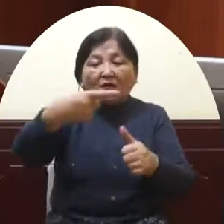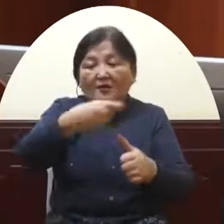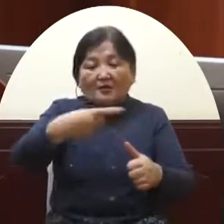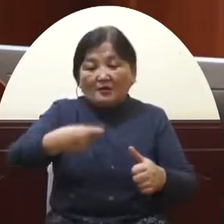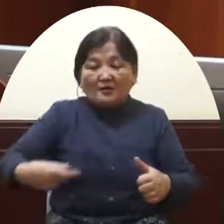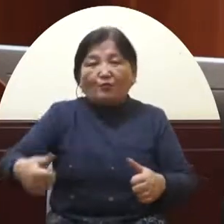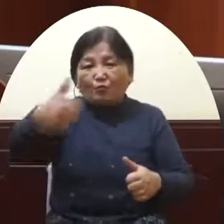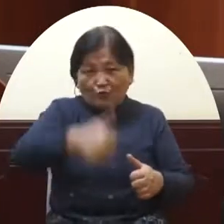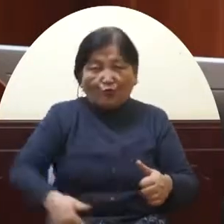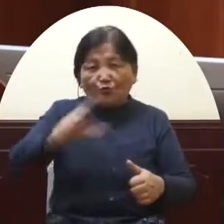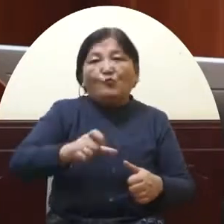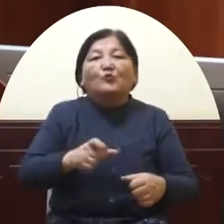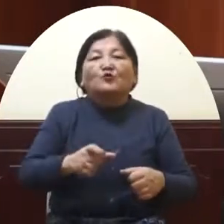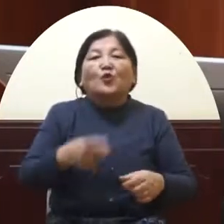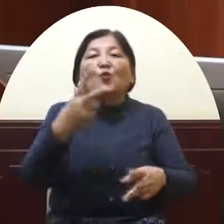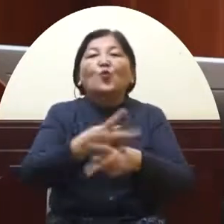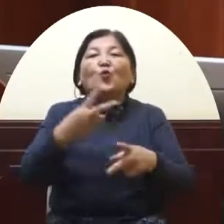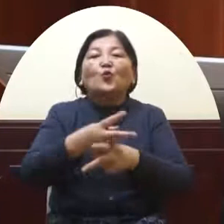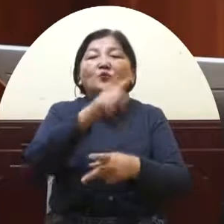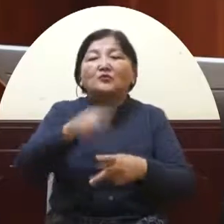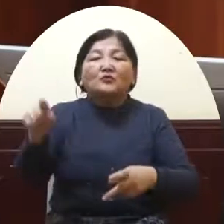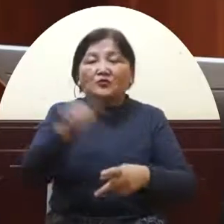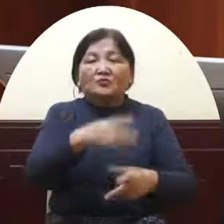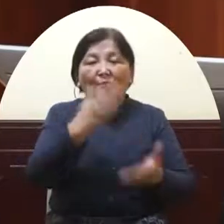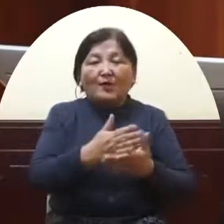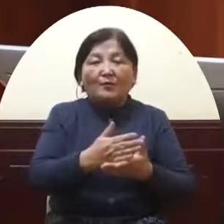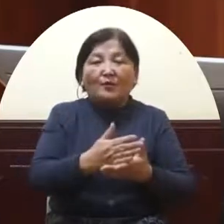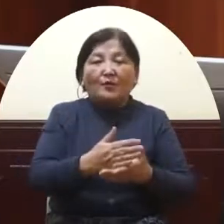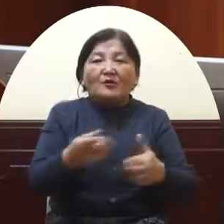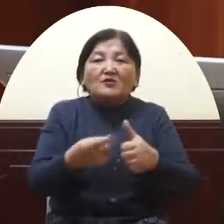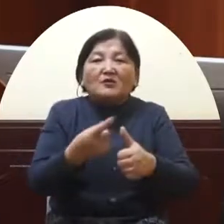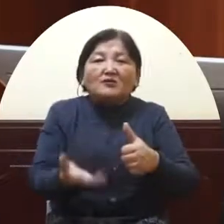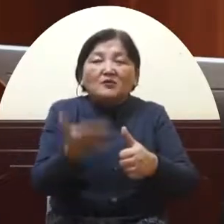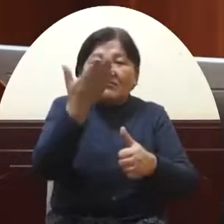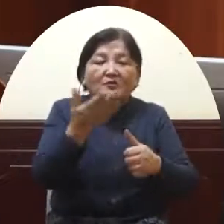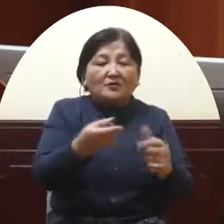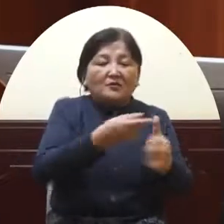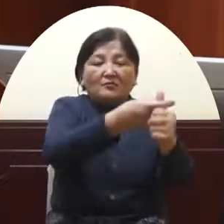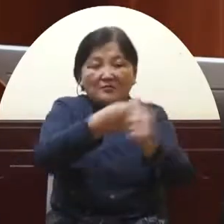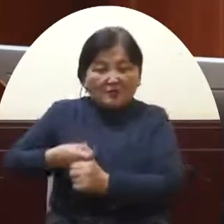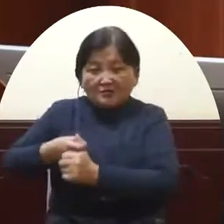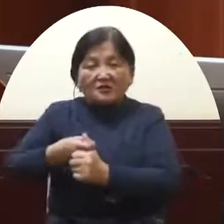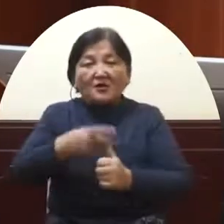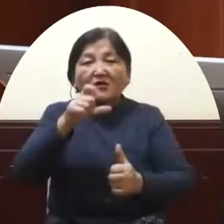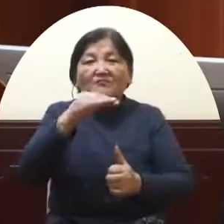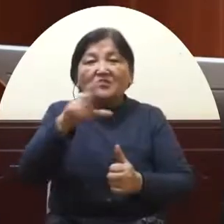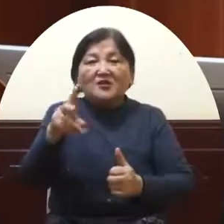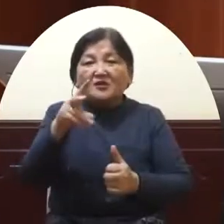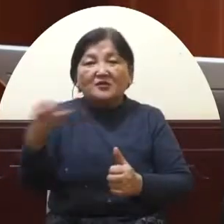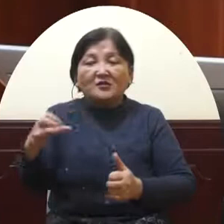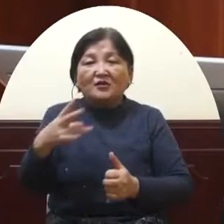хууль зөрчсөн гэсэн үг. Хөрөөлөл тэр дундаа бүр ноцтой нэр дэвшигчийг татах хэмжээний хуулийг зөрчсөн гэсэн үг.